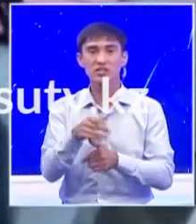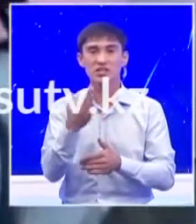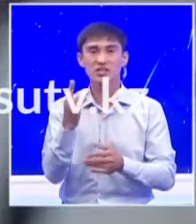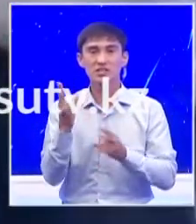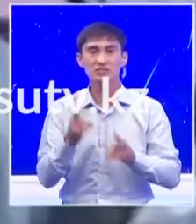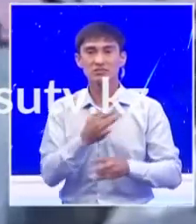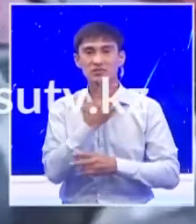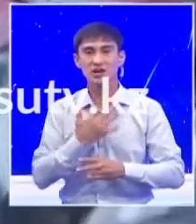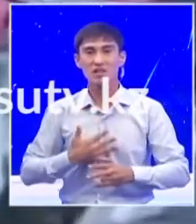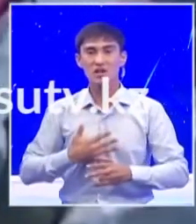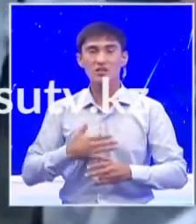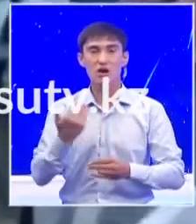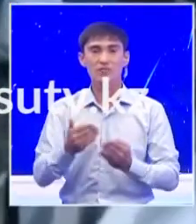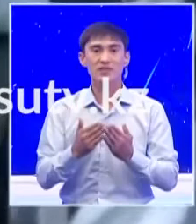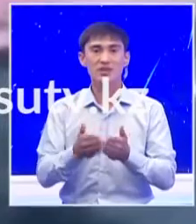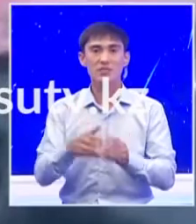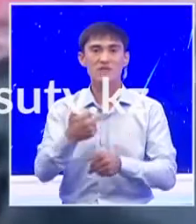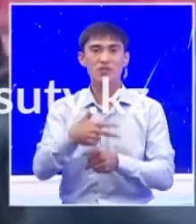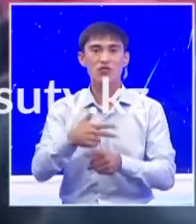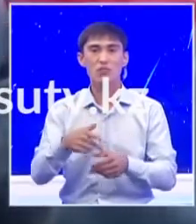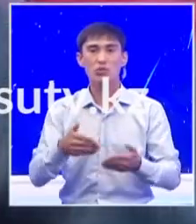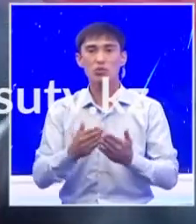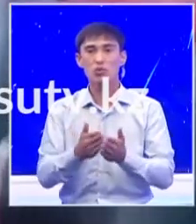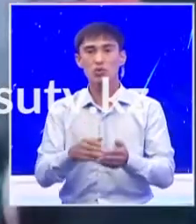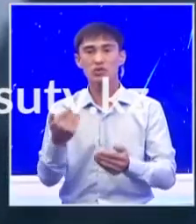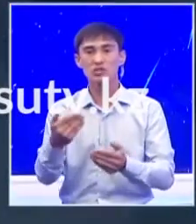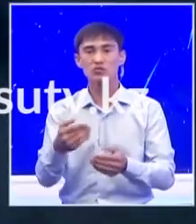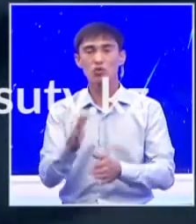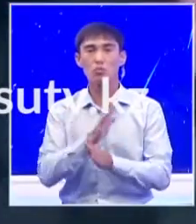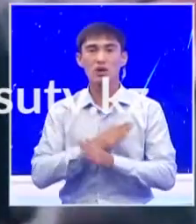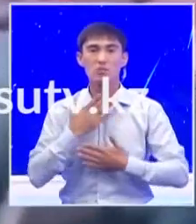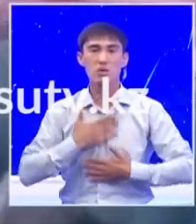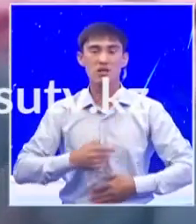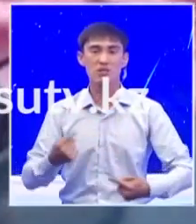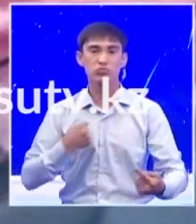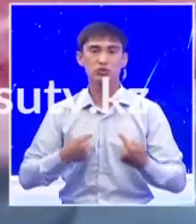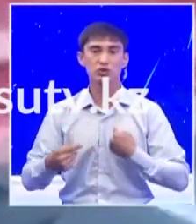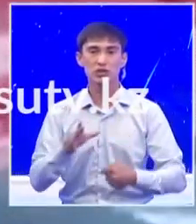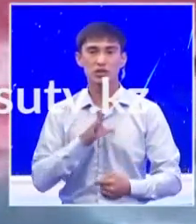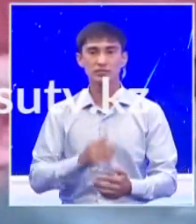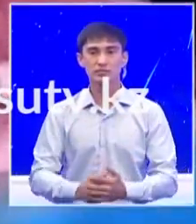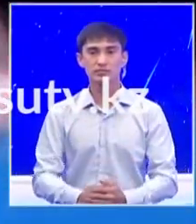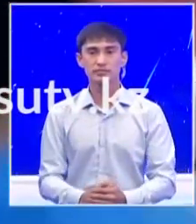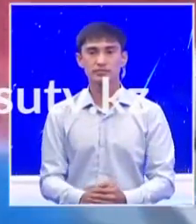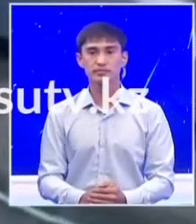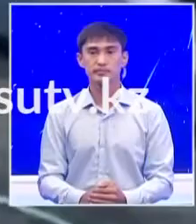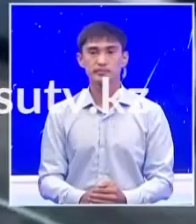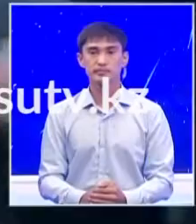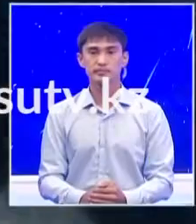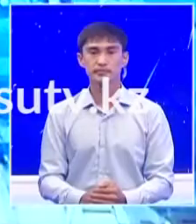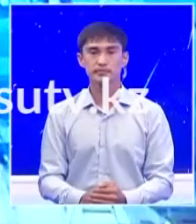дельфины получили ранения от грибных винтов моторных лодок, из-за чего умирали медленно и мучительно.